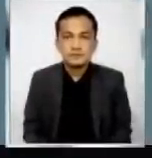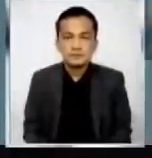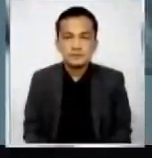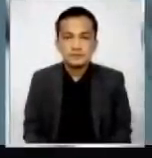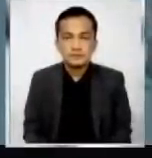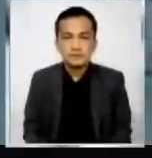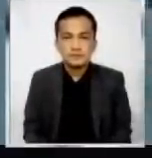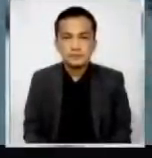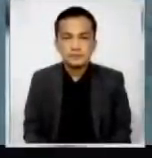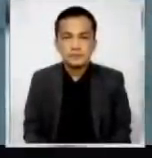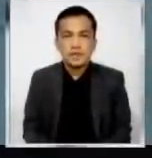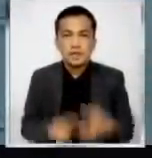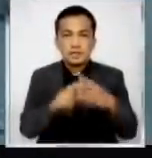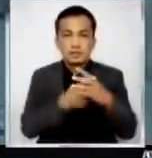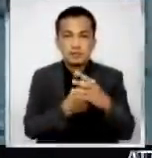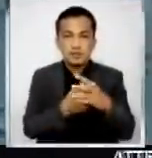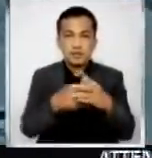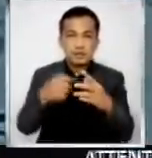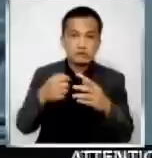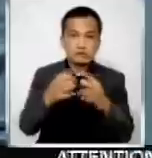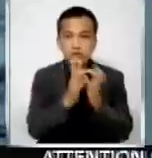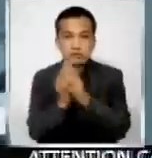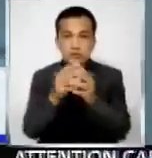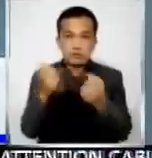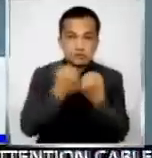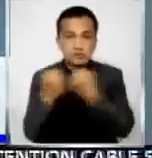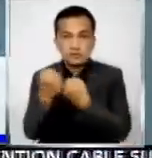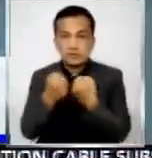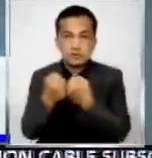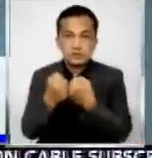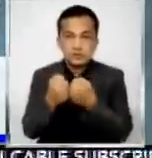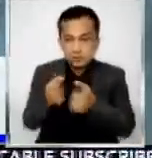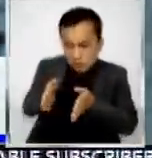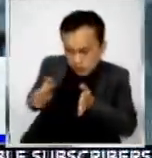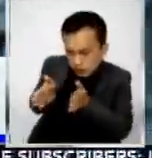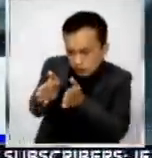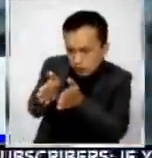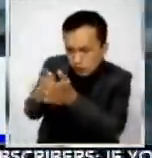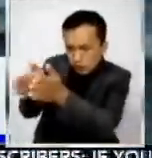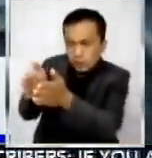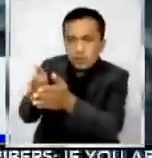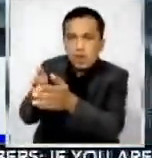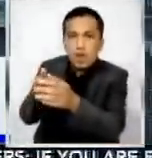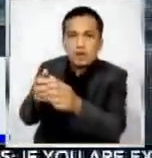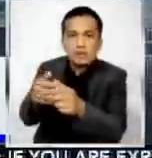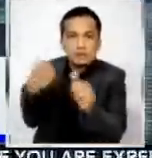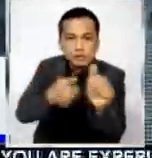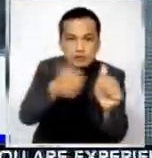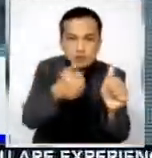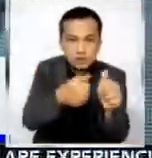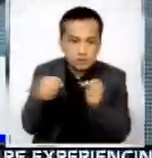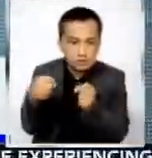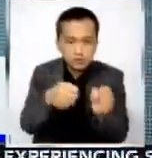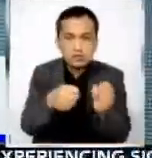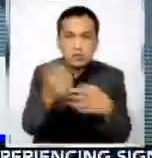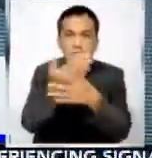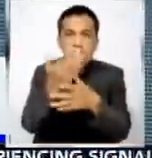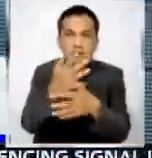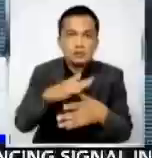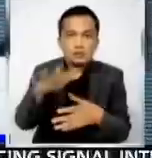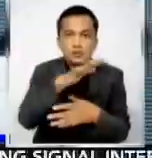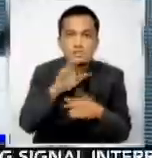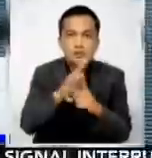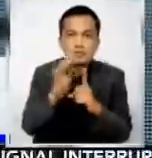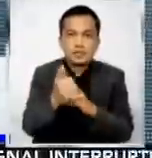Nagsimula ang bugbugan sa loob ng isang eskinita hanggang nagkahabulan sa kalsada. Nabulabog na ang mga taga-barangay